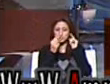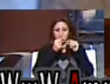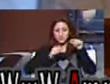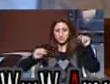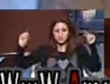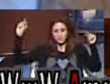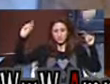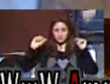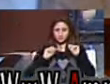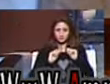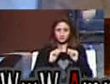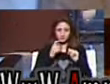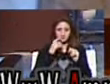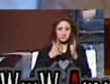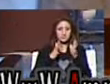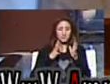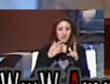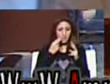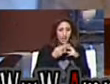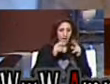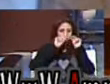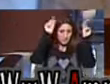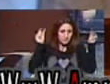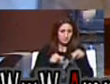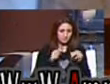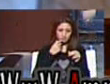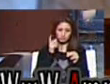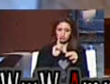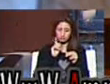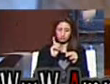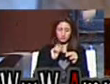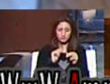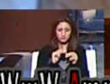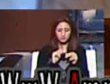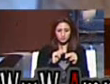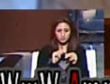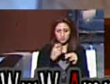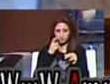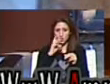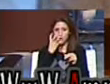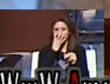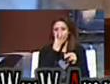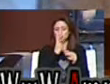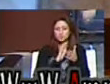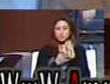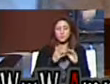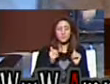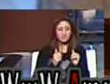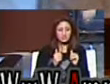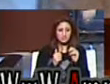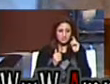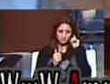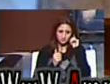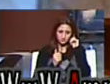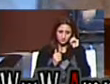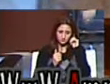لو عادم وهيشموه هيهربوا ولا ايه؟ هو طبعا الممرضه انا قلت لها قالت لي كانت ريحه خفيفه قوي، فهي يعني هي بتقول مش